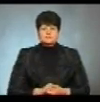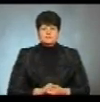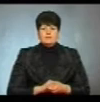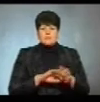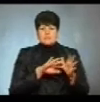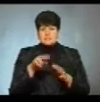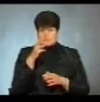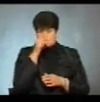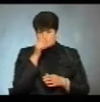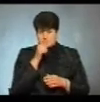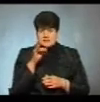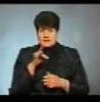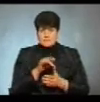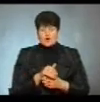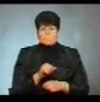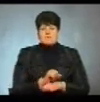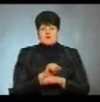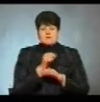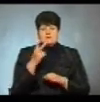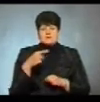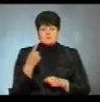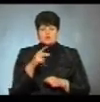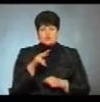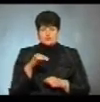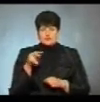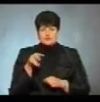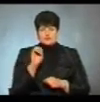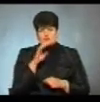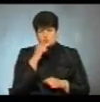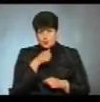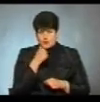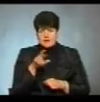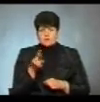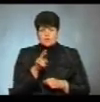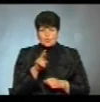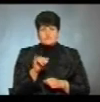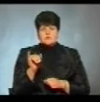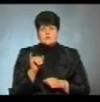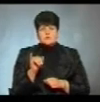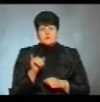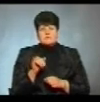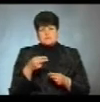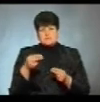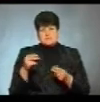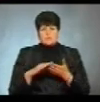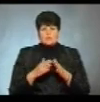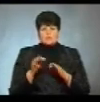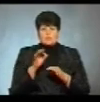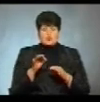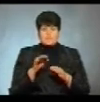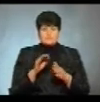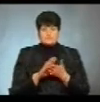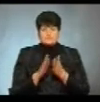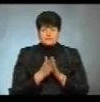Після 3 місяців Євромайдану 21 лютого 2014 року Янукович та опозиція підписали угоду про